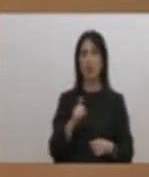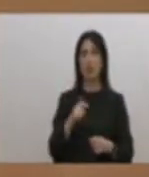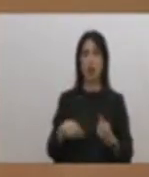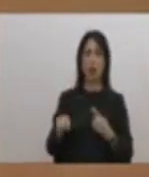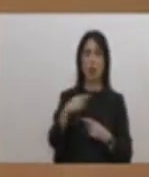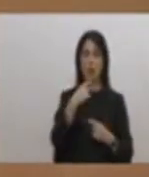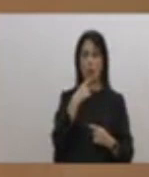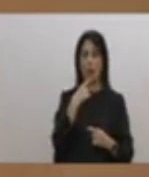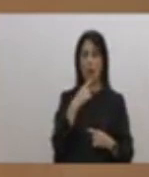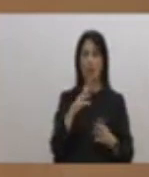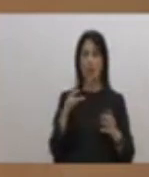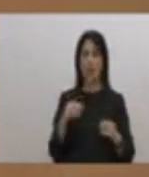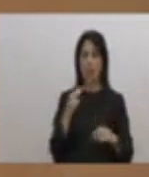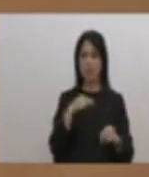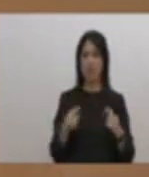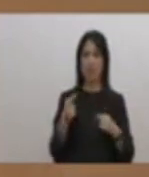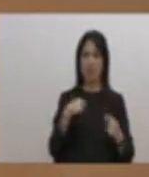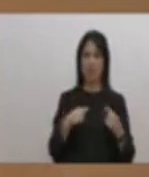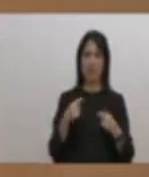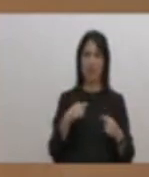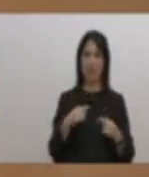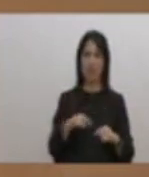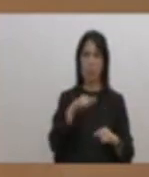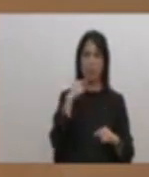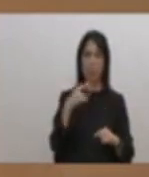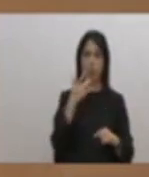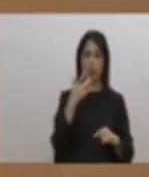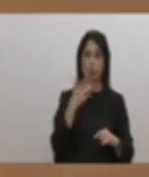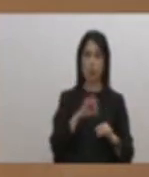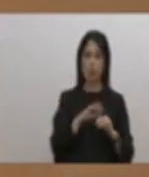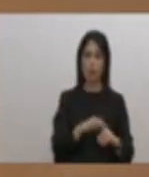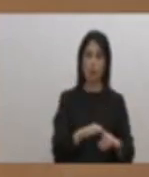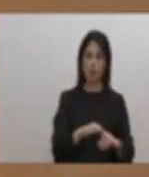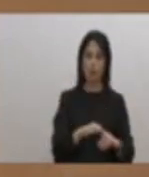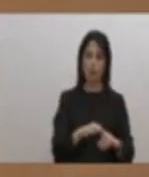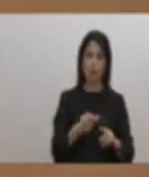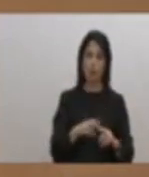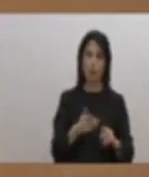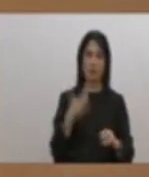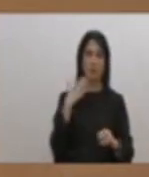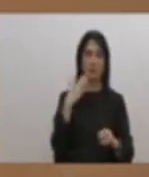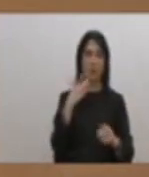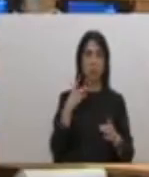გიბრუნდებათ ენა, რომ საერთოდ გვადანაშაულებთ პრორუსული პოლიტიკის გატარებაში. ეს არის სიმართლე უბრალოდ.